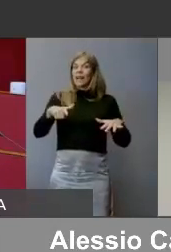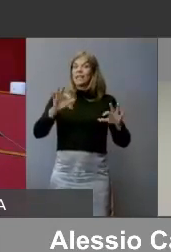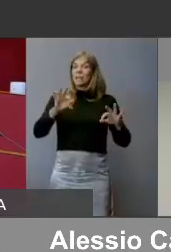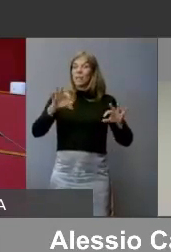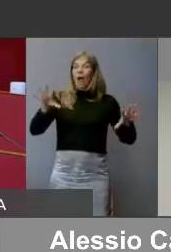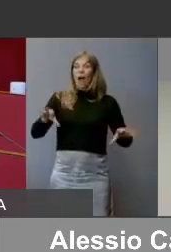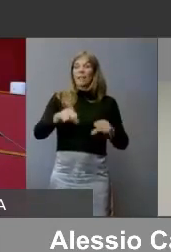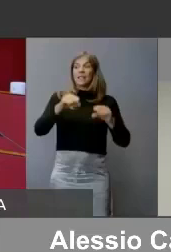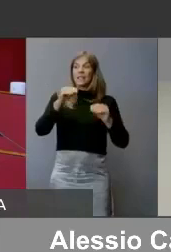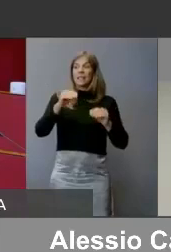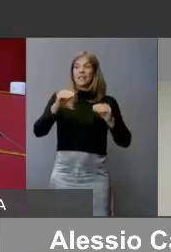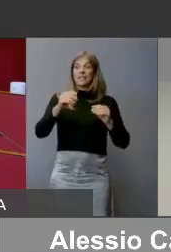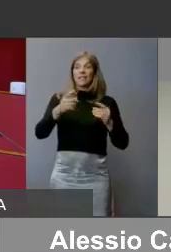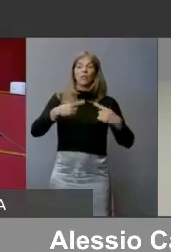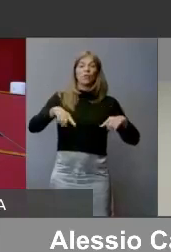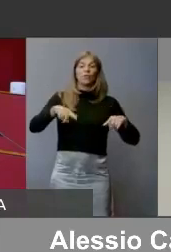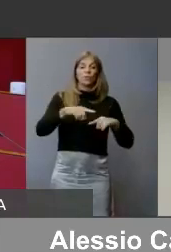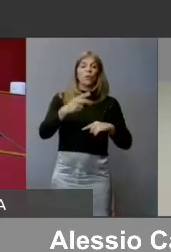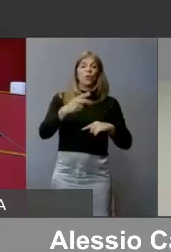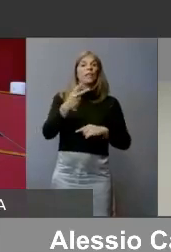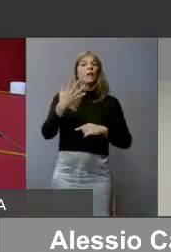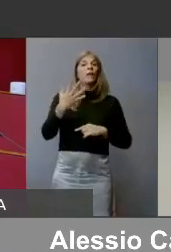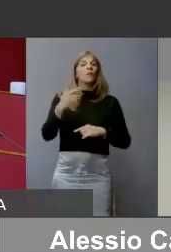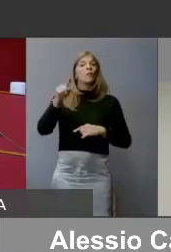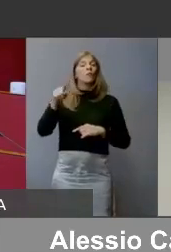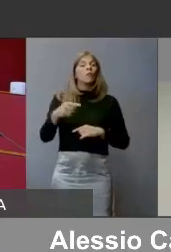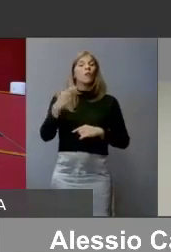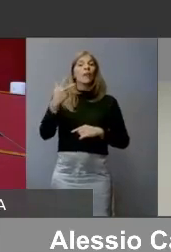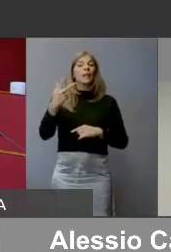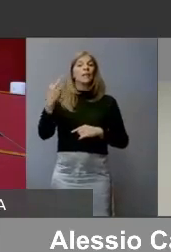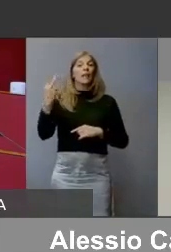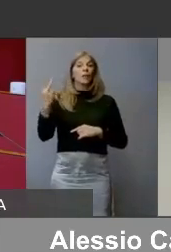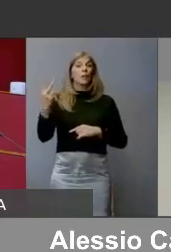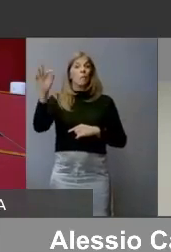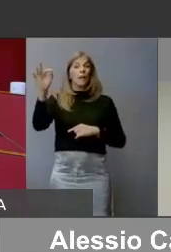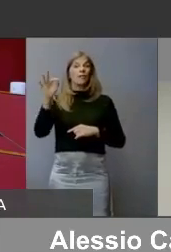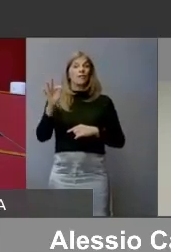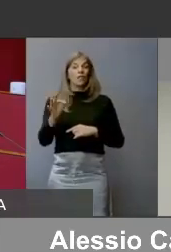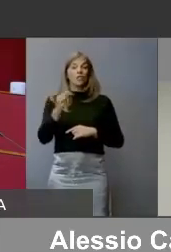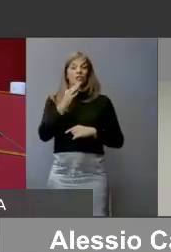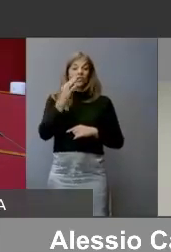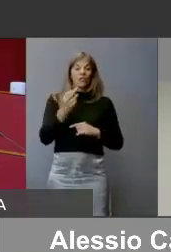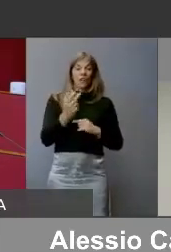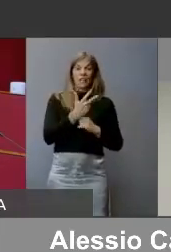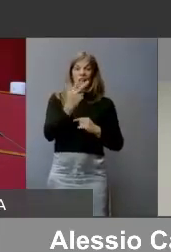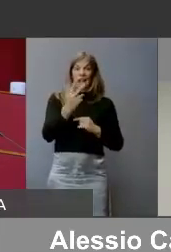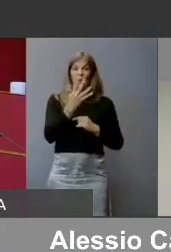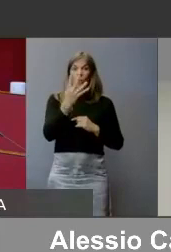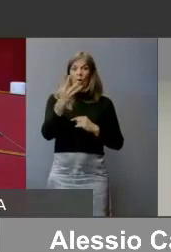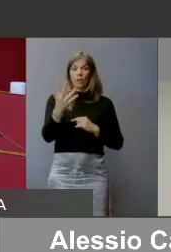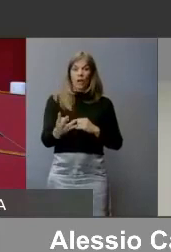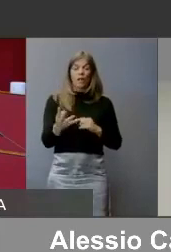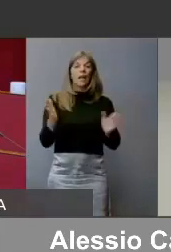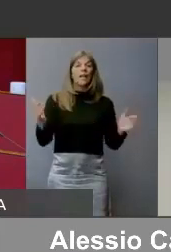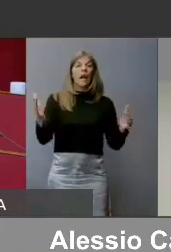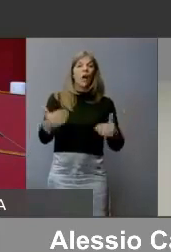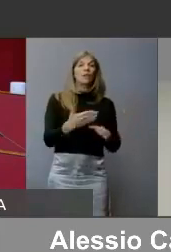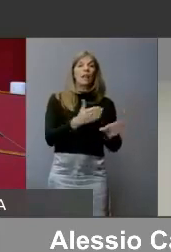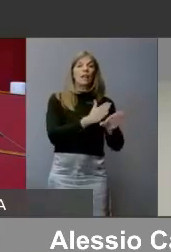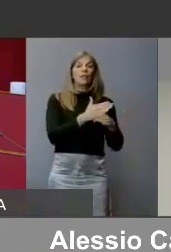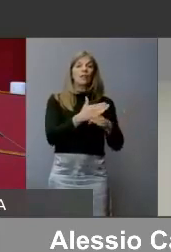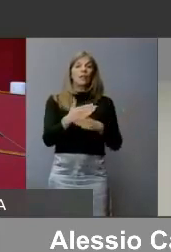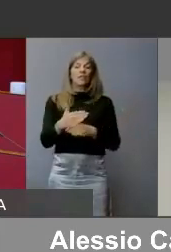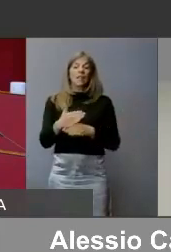bucci era del 34,22 quindi vuol dire che in quattro anni la raccolta differenziata nella nostra città è aumentata di un punto